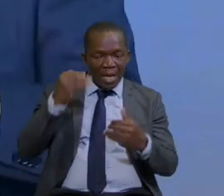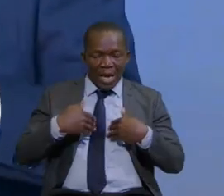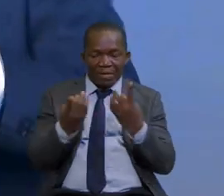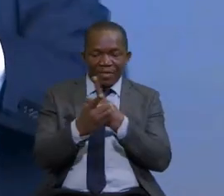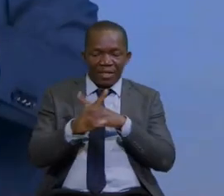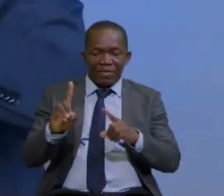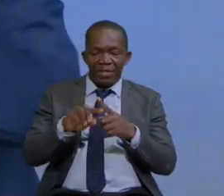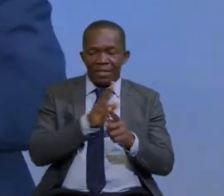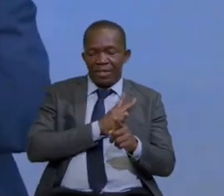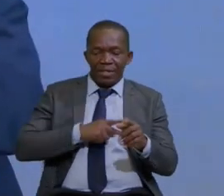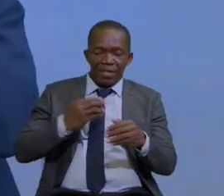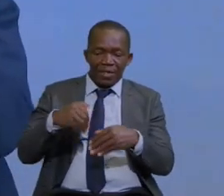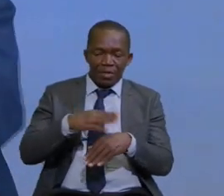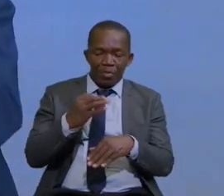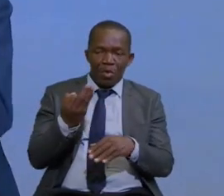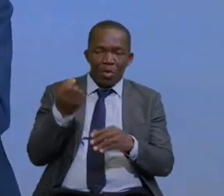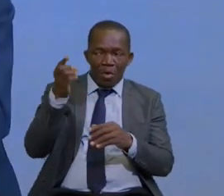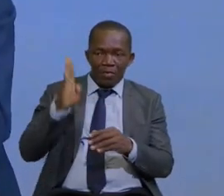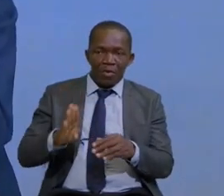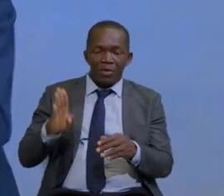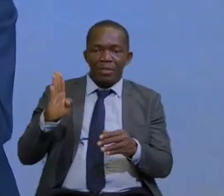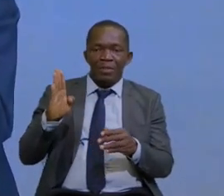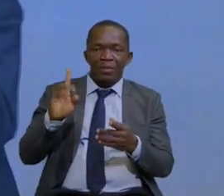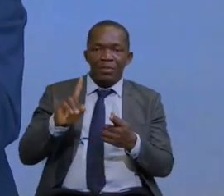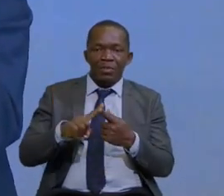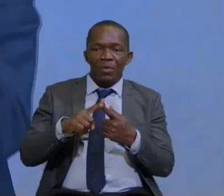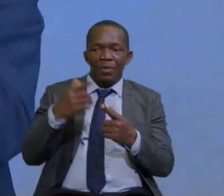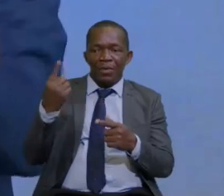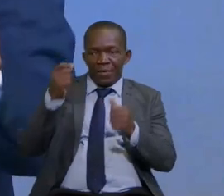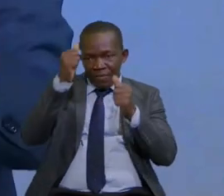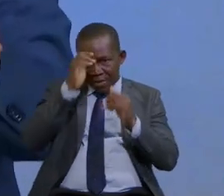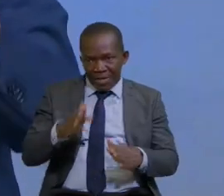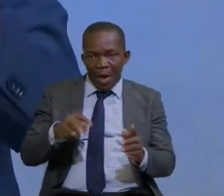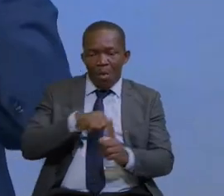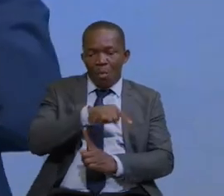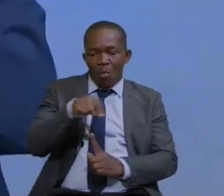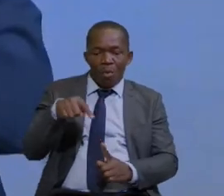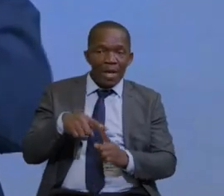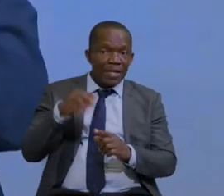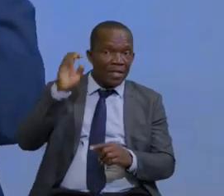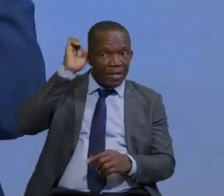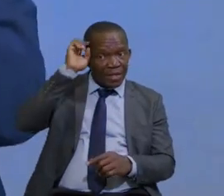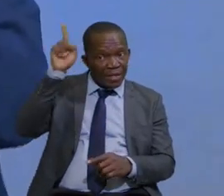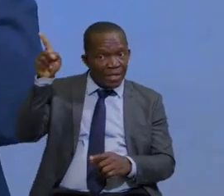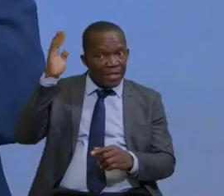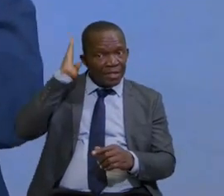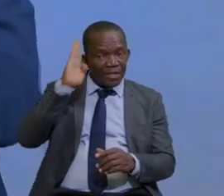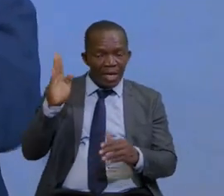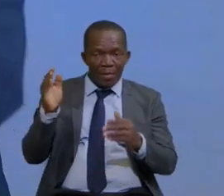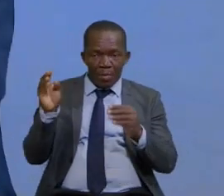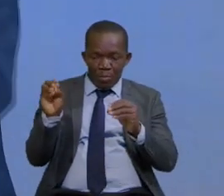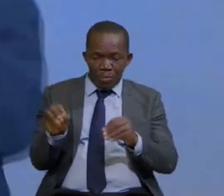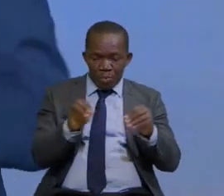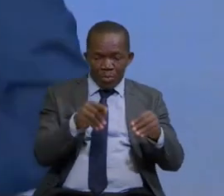après avoir détruit toute domination, après avoir détruit toute domination,